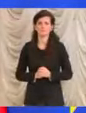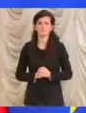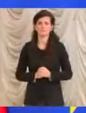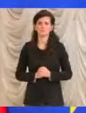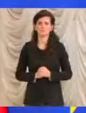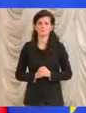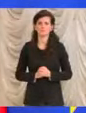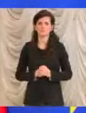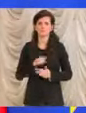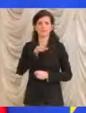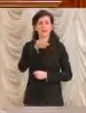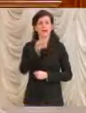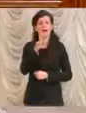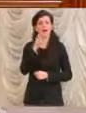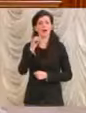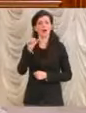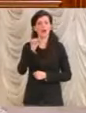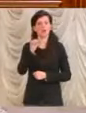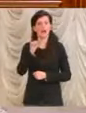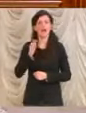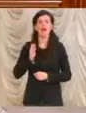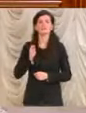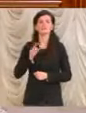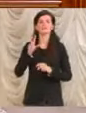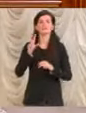pier paolo la rosa agenzia novara